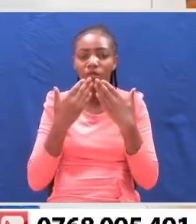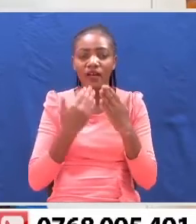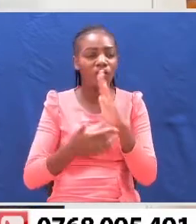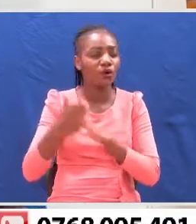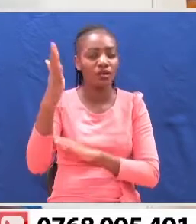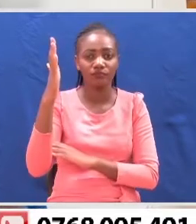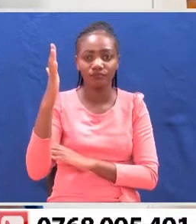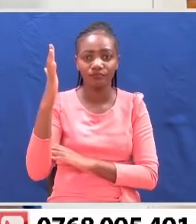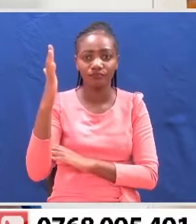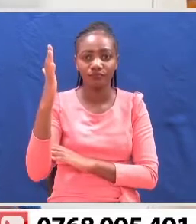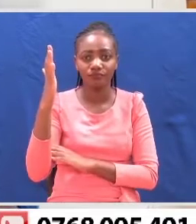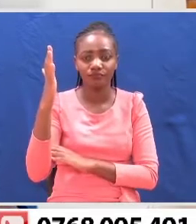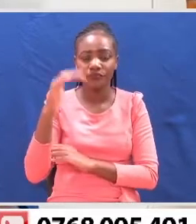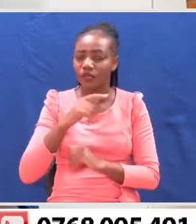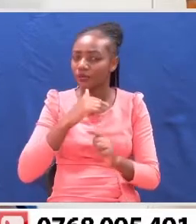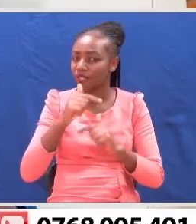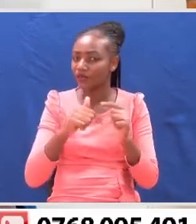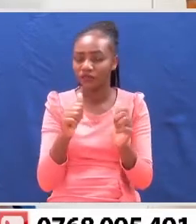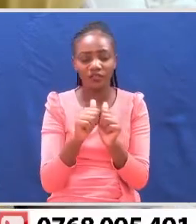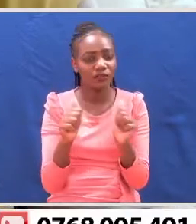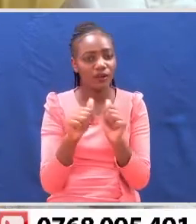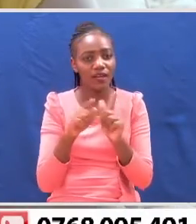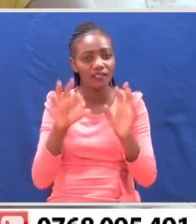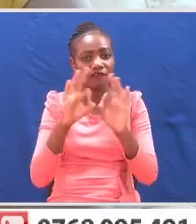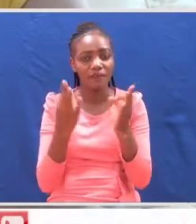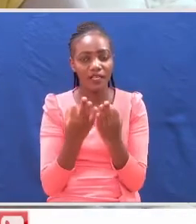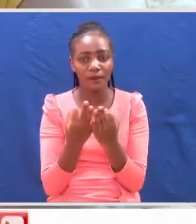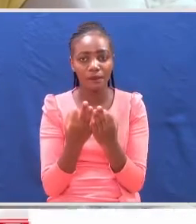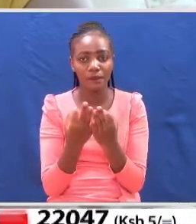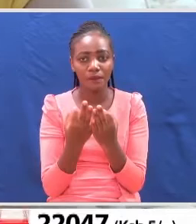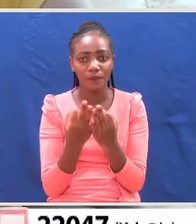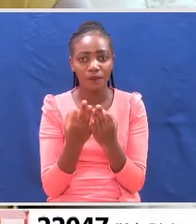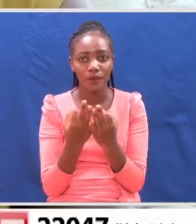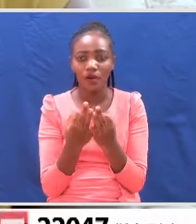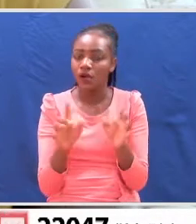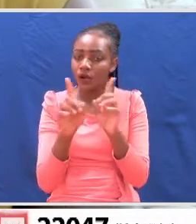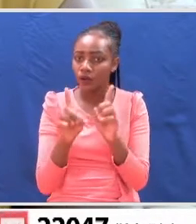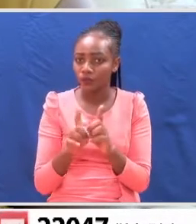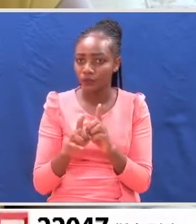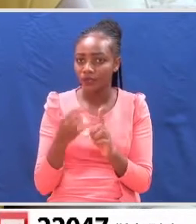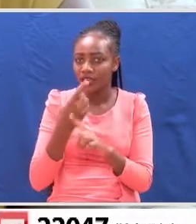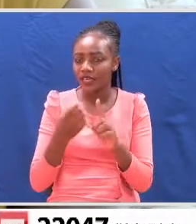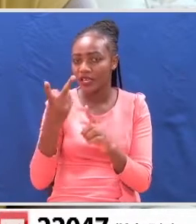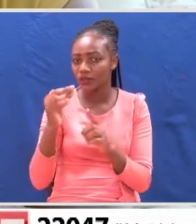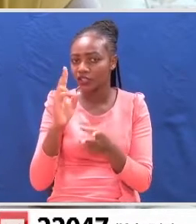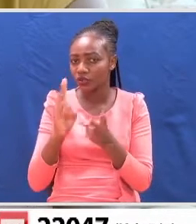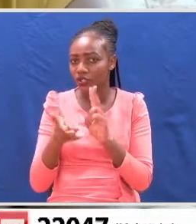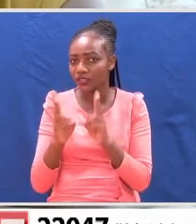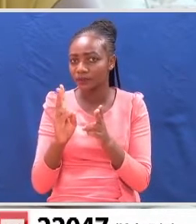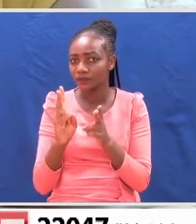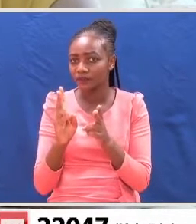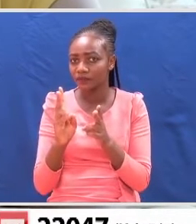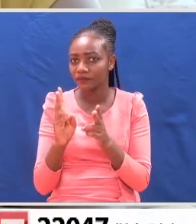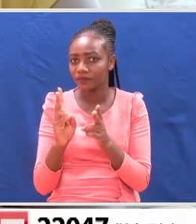ni kwamba pia tumekuwa tunakutana kama familia. Kubwa zaidi mwaka 2020